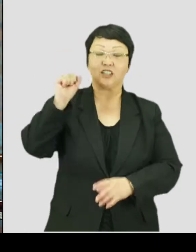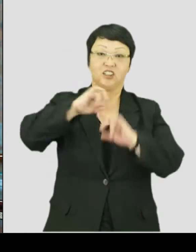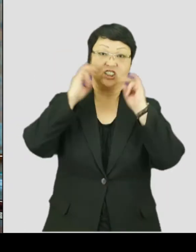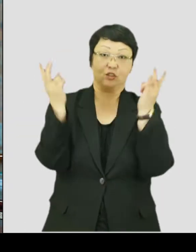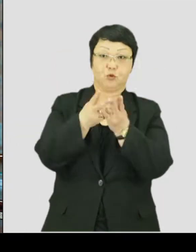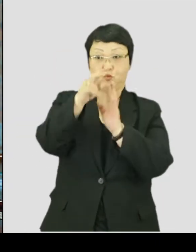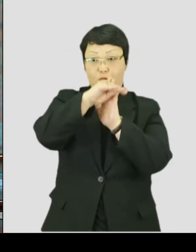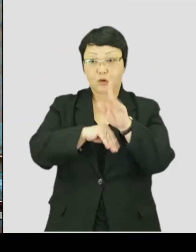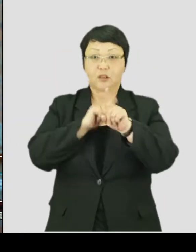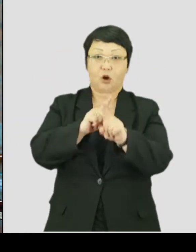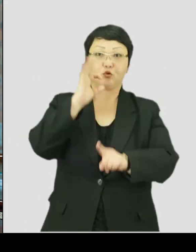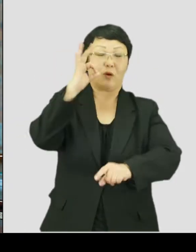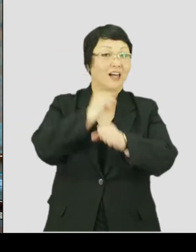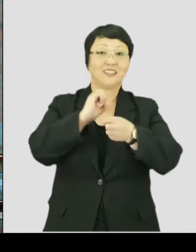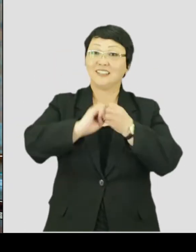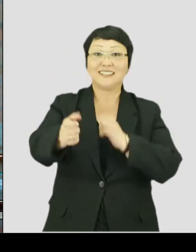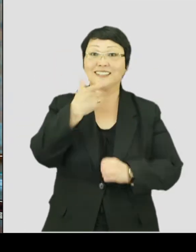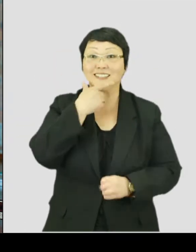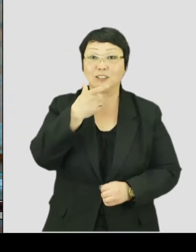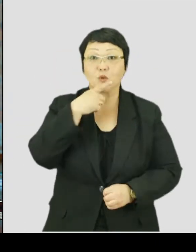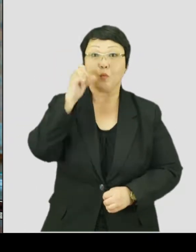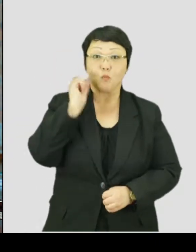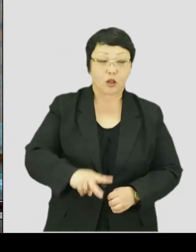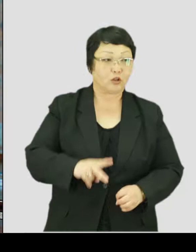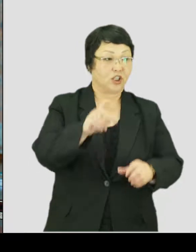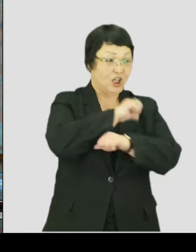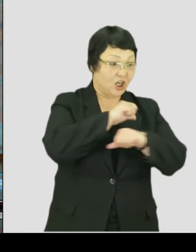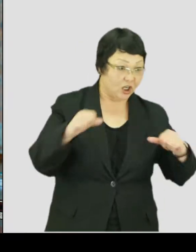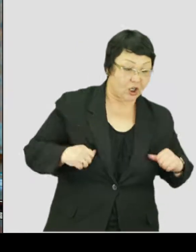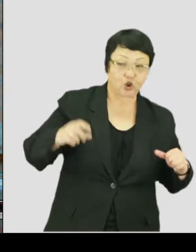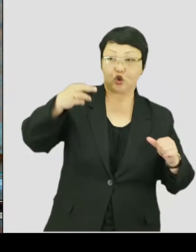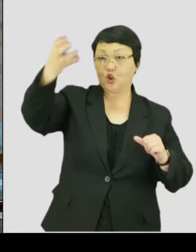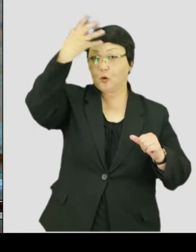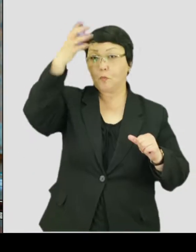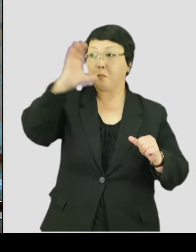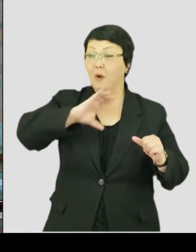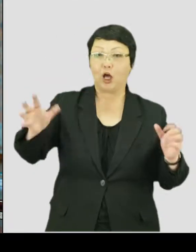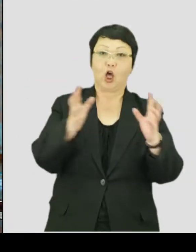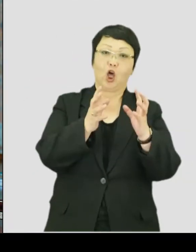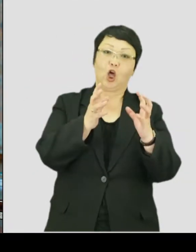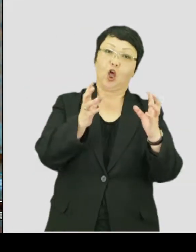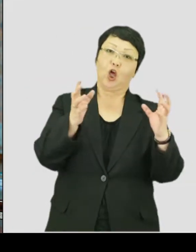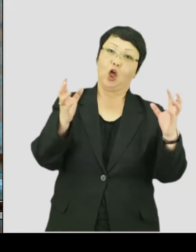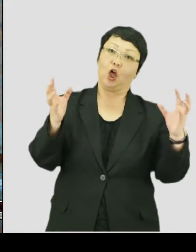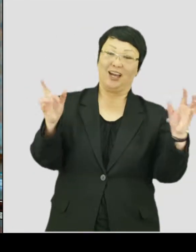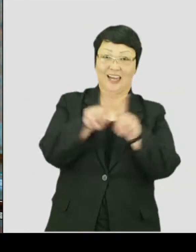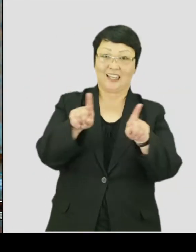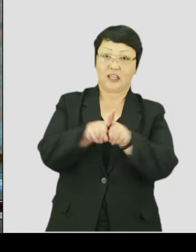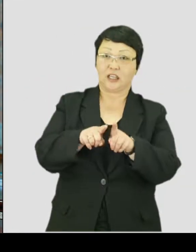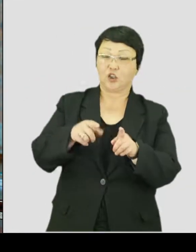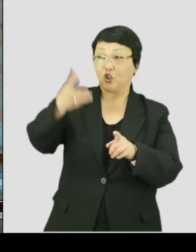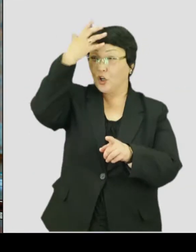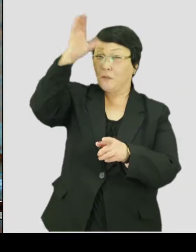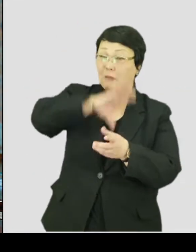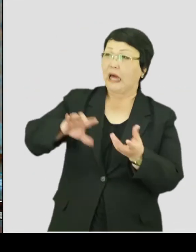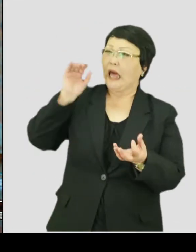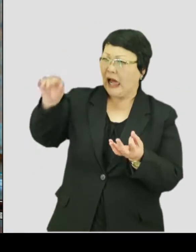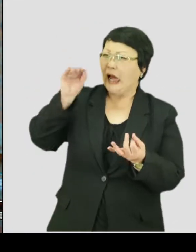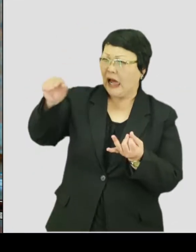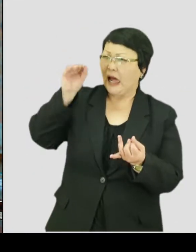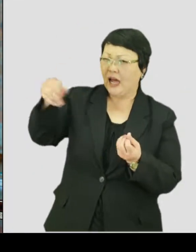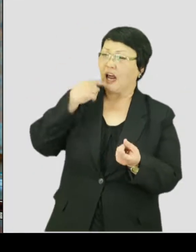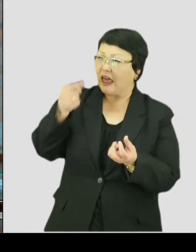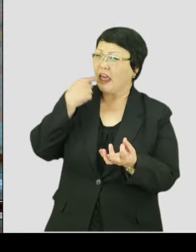чинь биднийг төлөөлөх байгууллага гэж ойлгохгүй ингээд хүндийрээд байгаа нэг юм байгаад байгаа шүү. Яриад нөгөөдөл нь хийж өгөхгүй бол тэгээ за